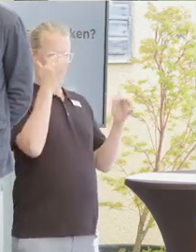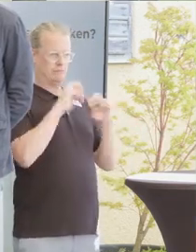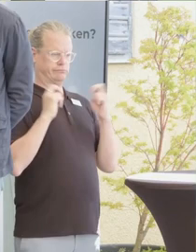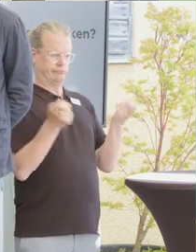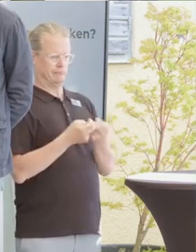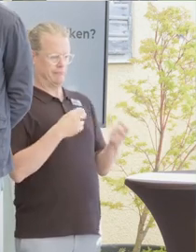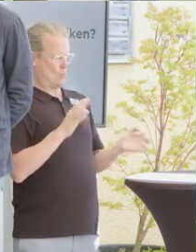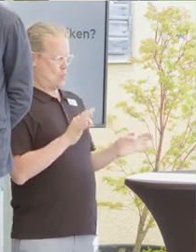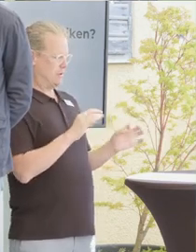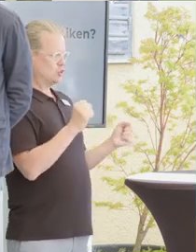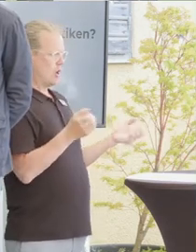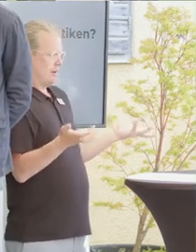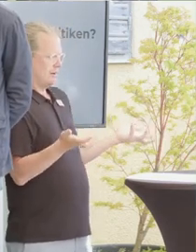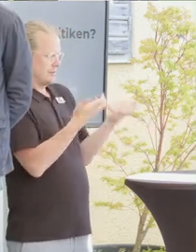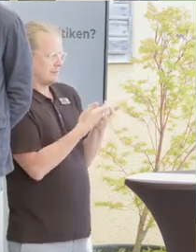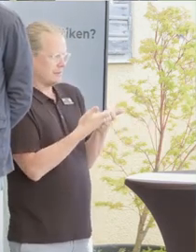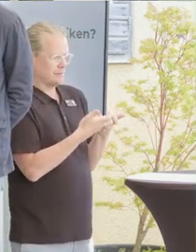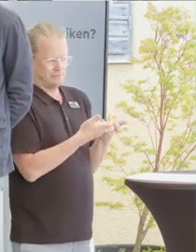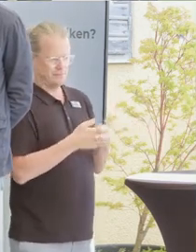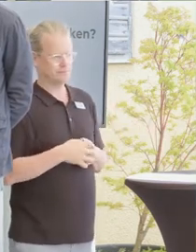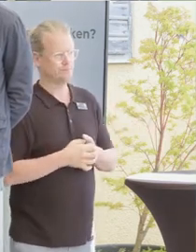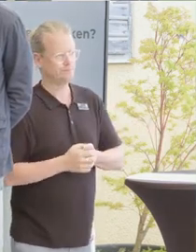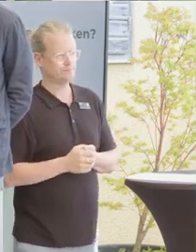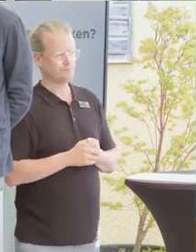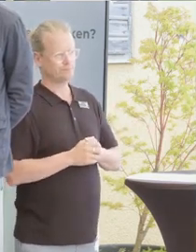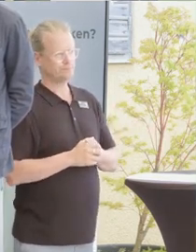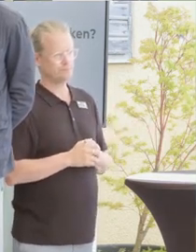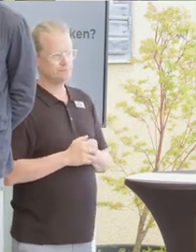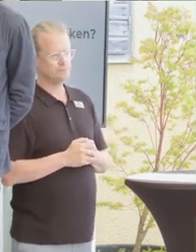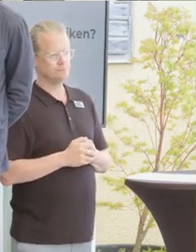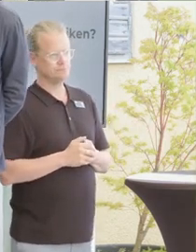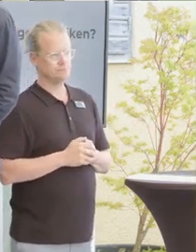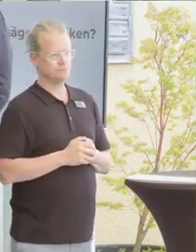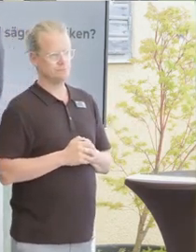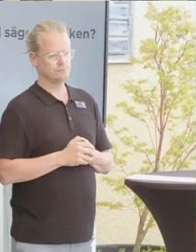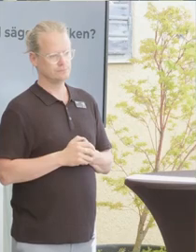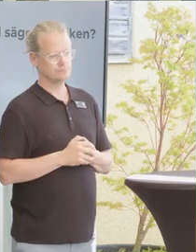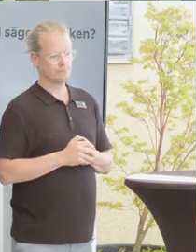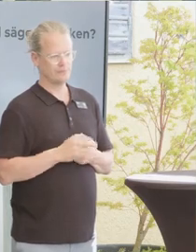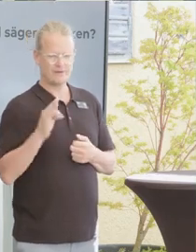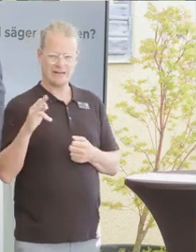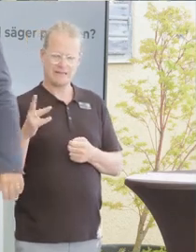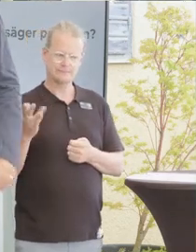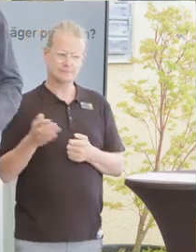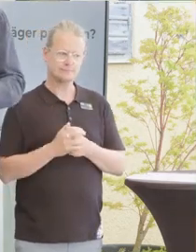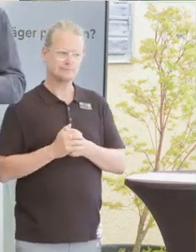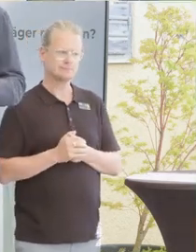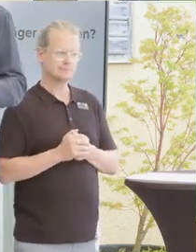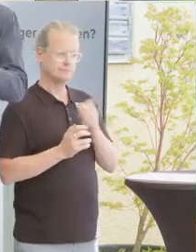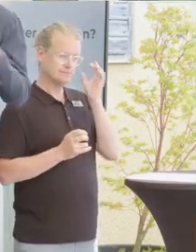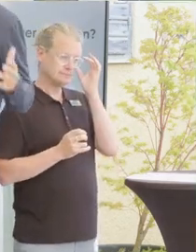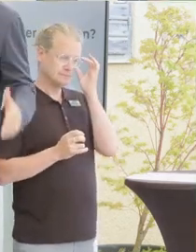aspekterna. Det tycker jag är otroligt viktigt. Mm. Fredrik, hur ser du att vi ska... Jag håller med att de